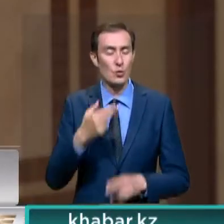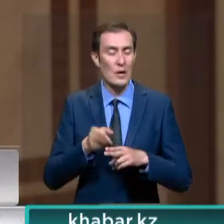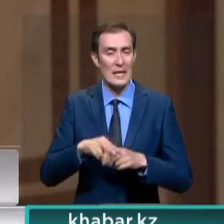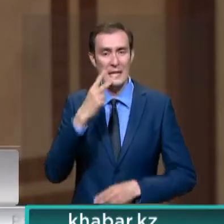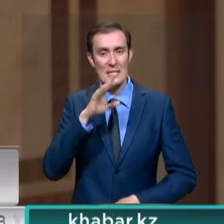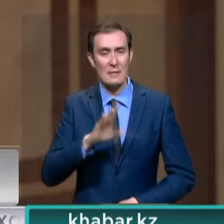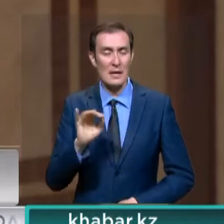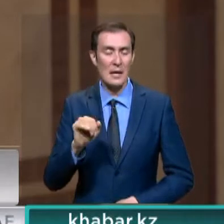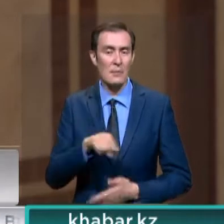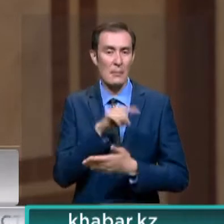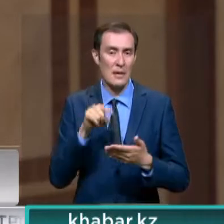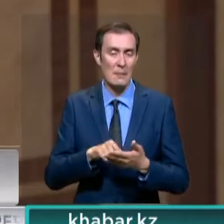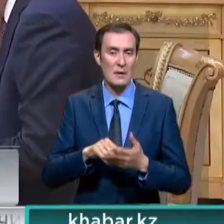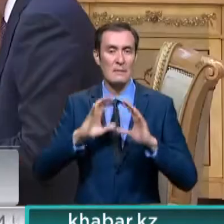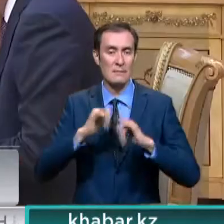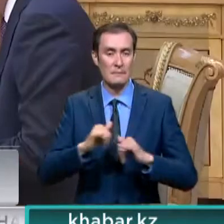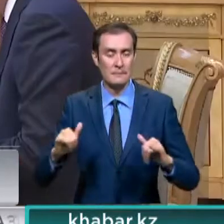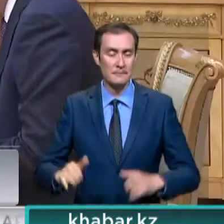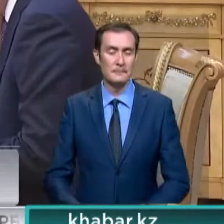несмотря на вызовы глобальной пандемии.